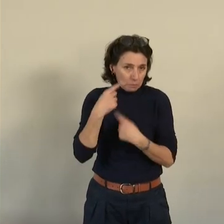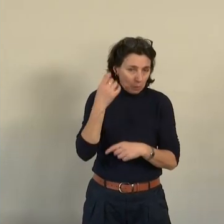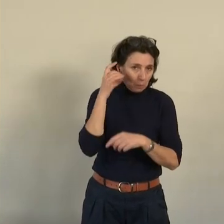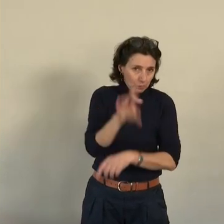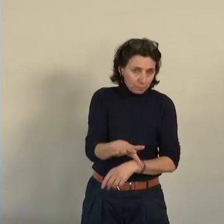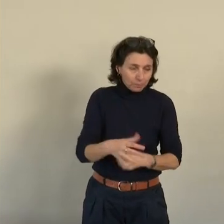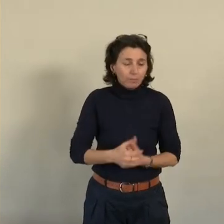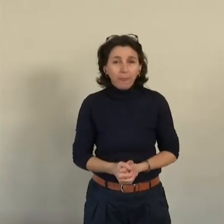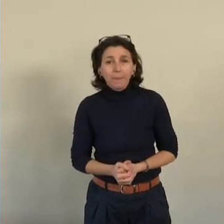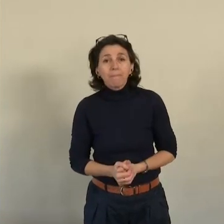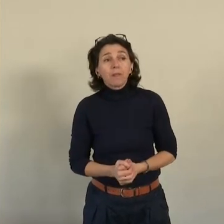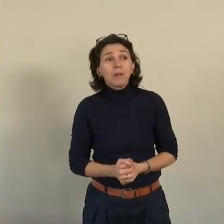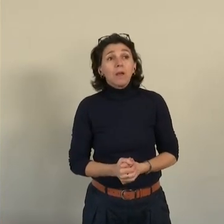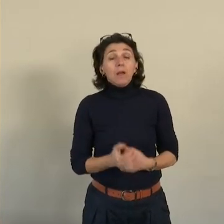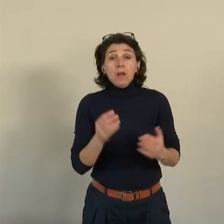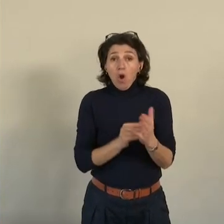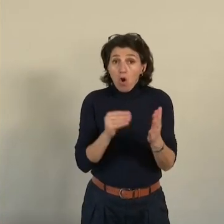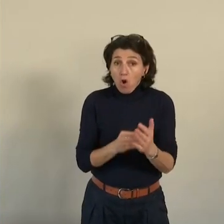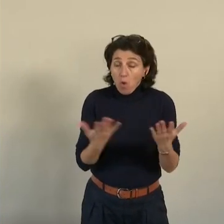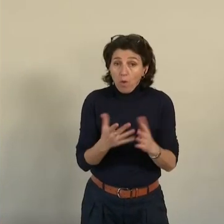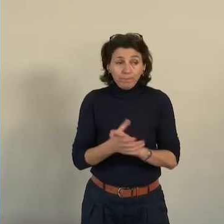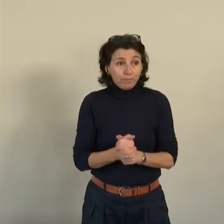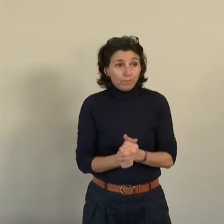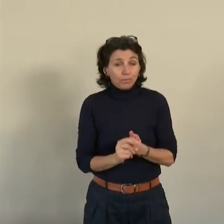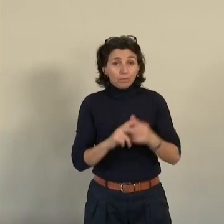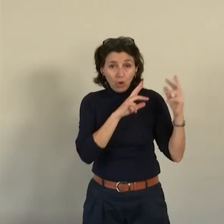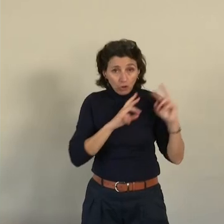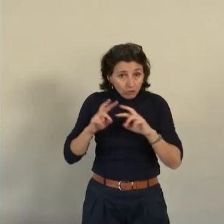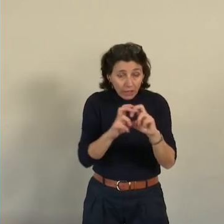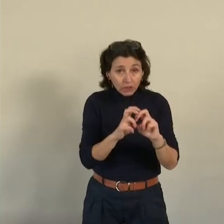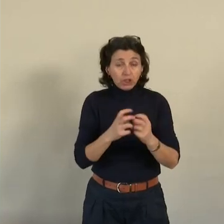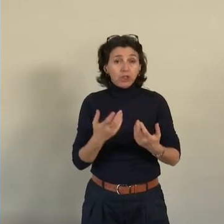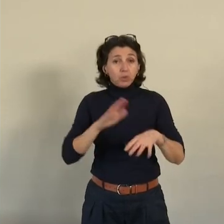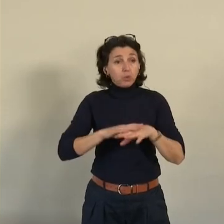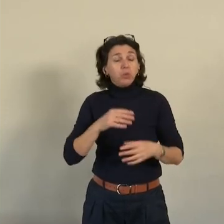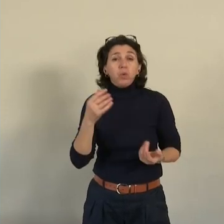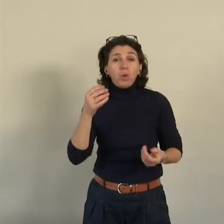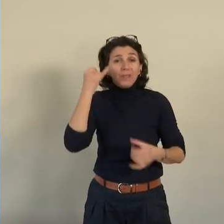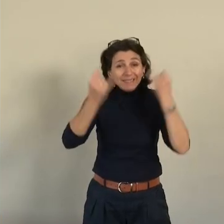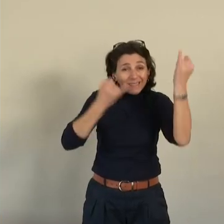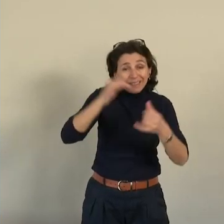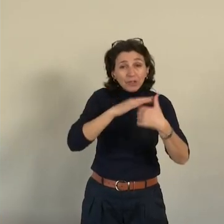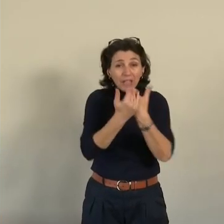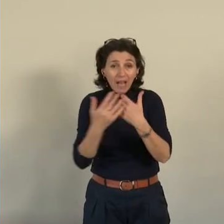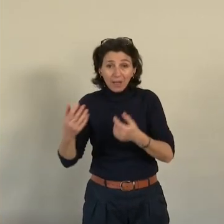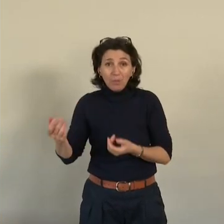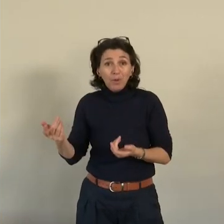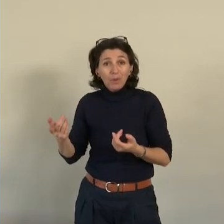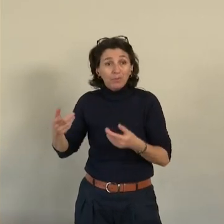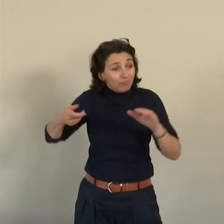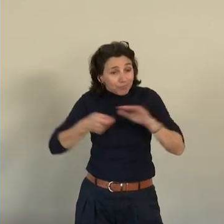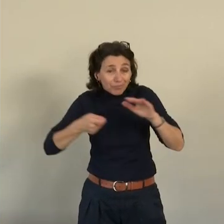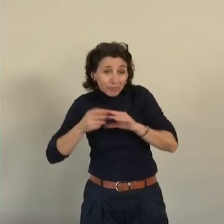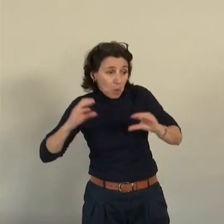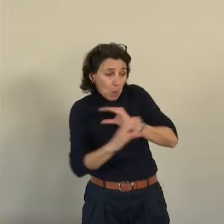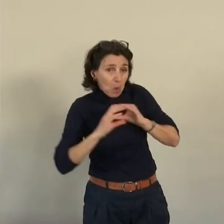entendable en plus les fonds recherche par ex les fonds de recherche sur sur les l'innovation sociale ne vont pas forcément abonder à l'alimentaire ça c'est pas des choses qui qui se